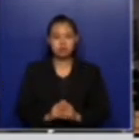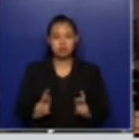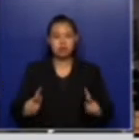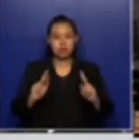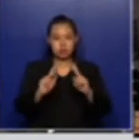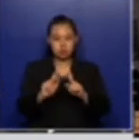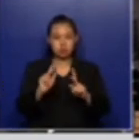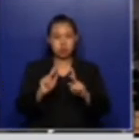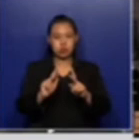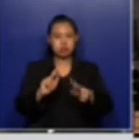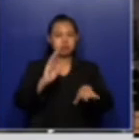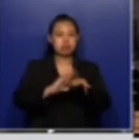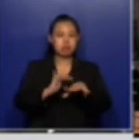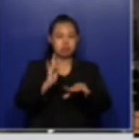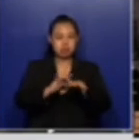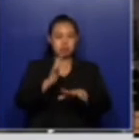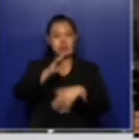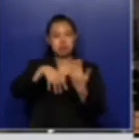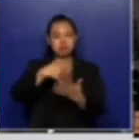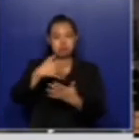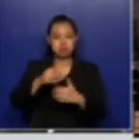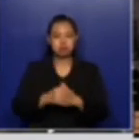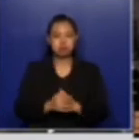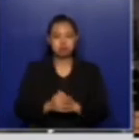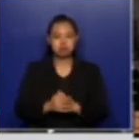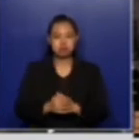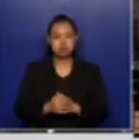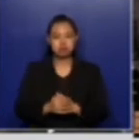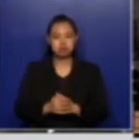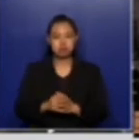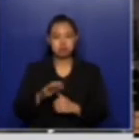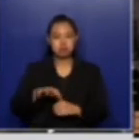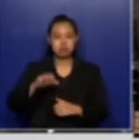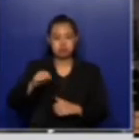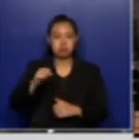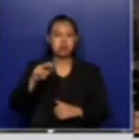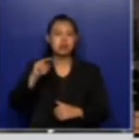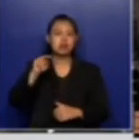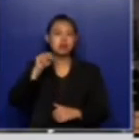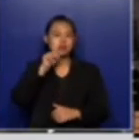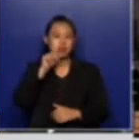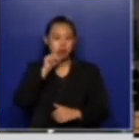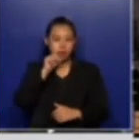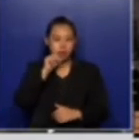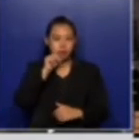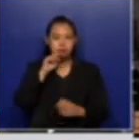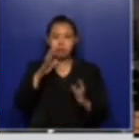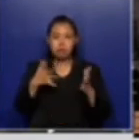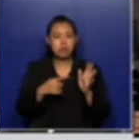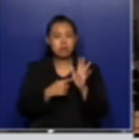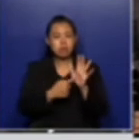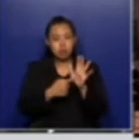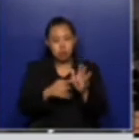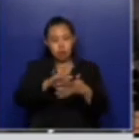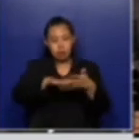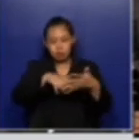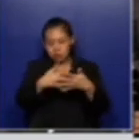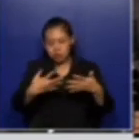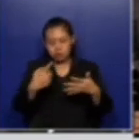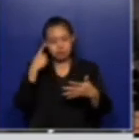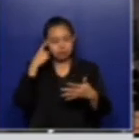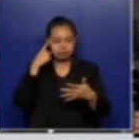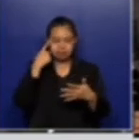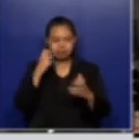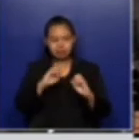ธรรมชาติเองเนี่ยก็ไม่มีหรือสำนักงานน้ำแห่งชาติเนี่ยก็ไม่มีมาสเตอร์แผนเรื่องน้ำของในแต่ละ